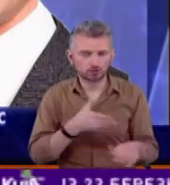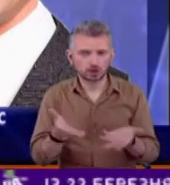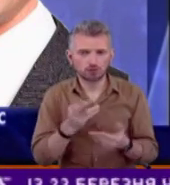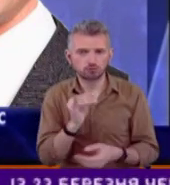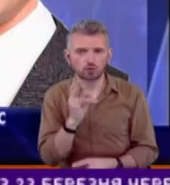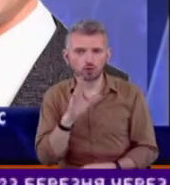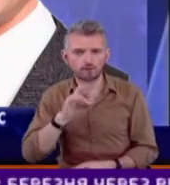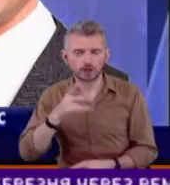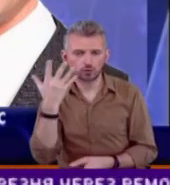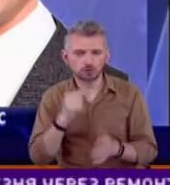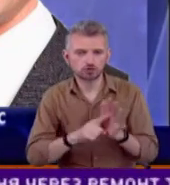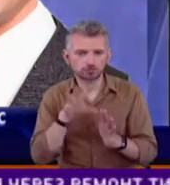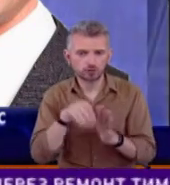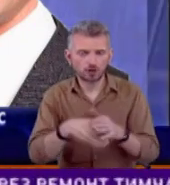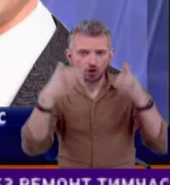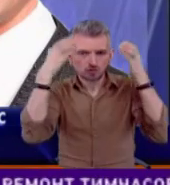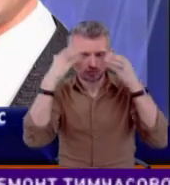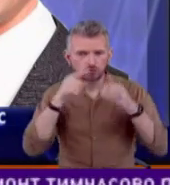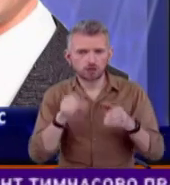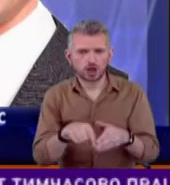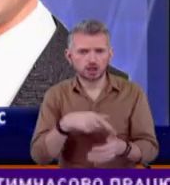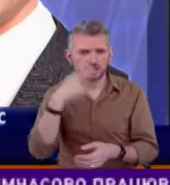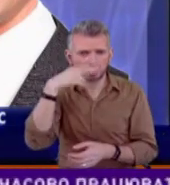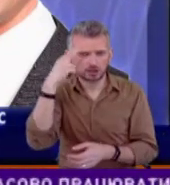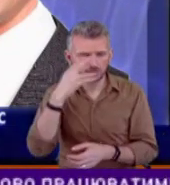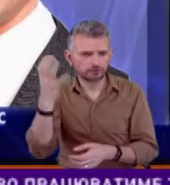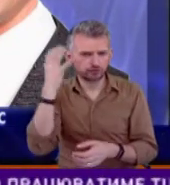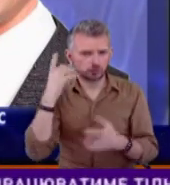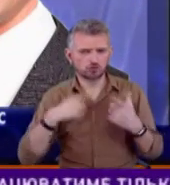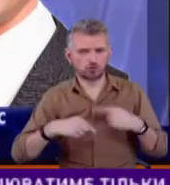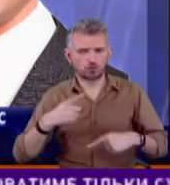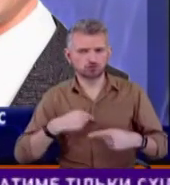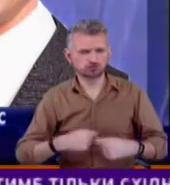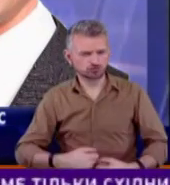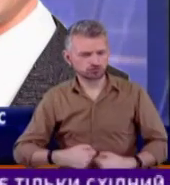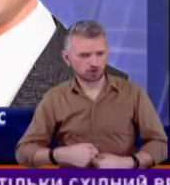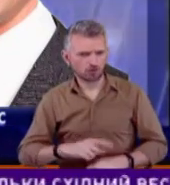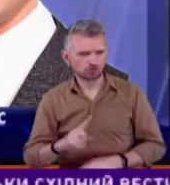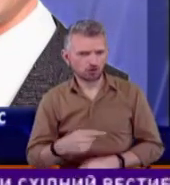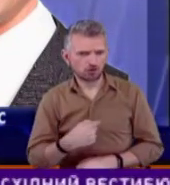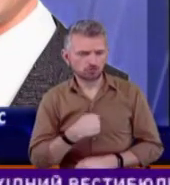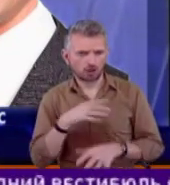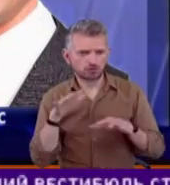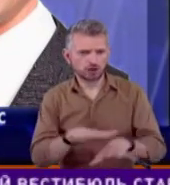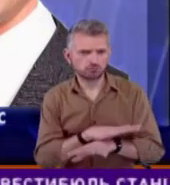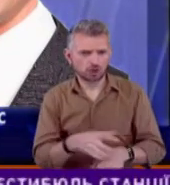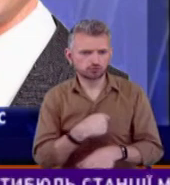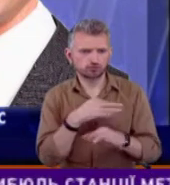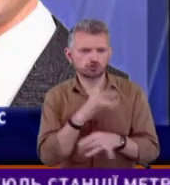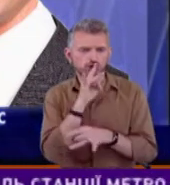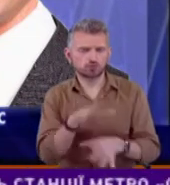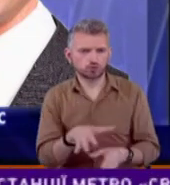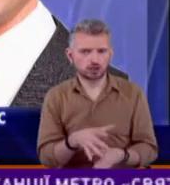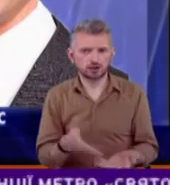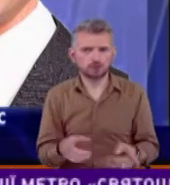коли почали впроваджувати шоломи, а там ті дітки в чорних костюмах такі все-таки сурові, каже, а це я не падаю, зі мною нічого не буде.